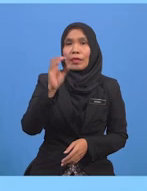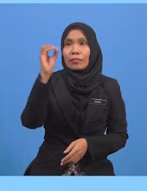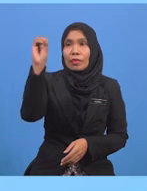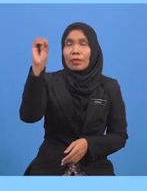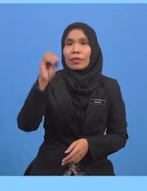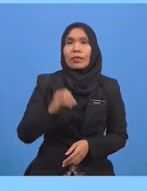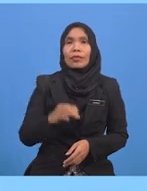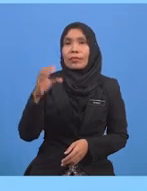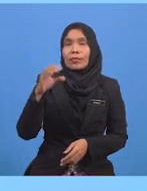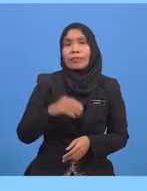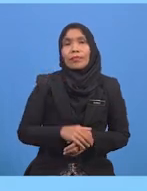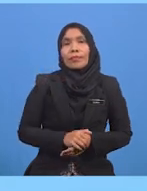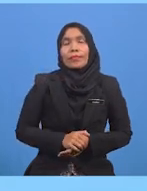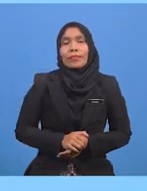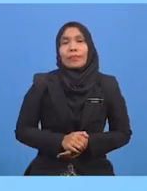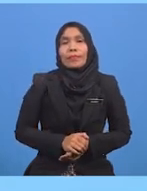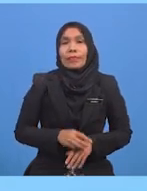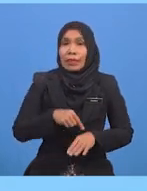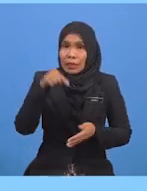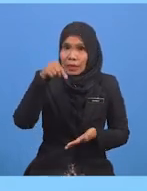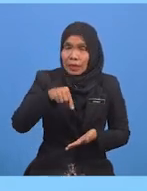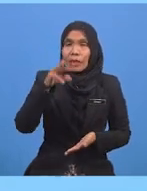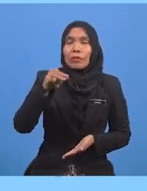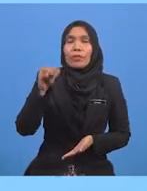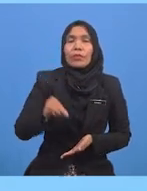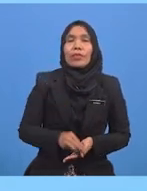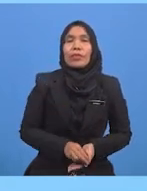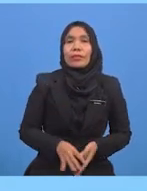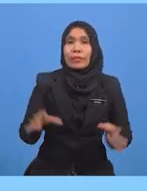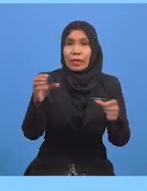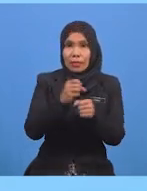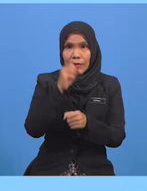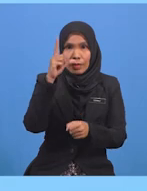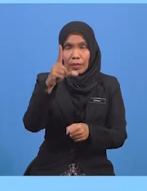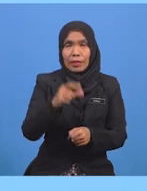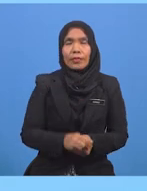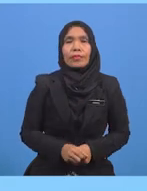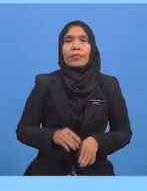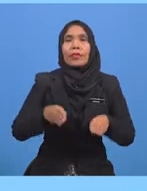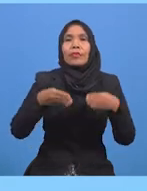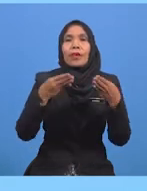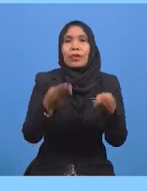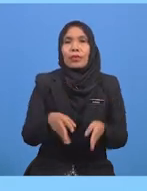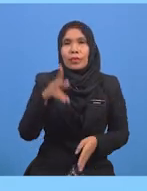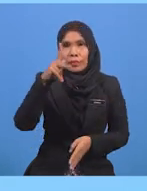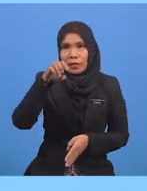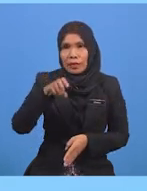Di sini, murid-murid dapat lihat bahawa petua